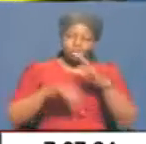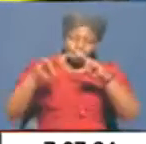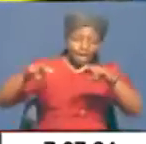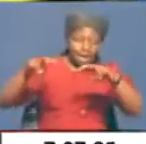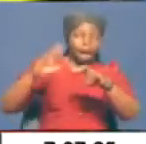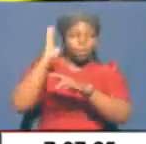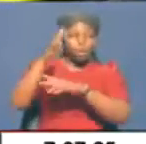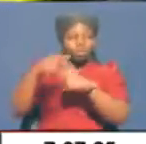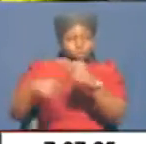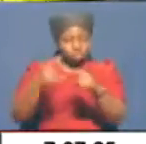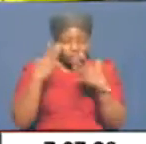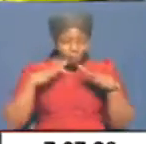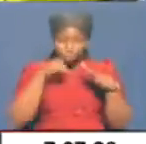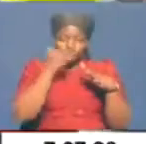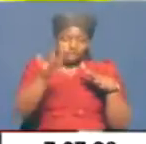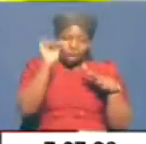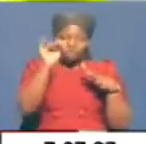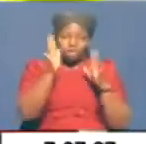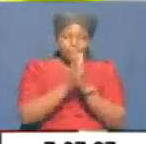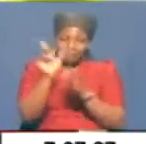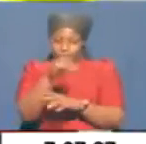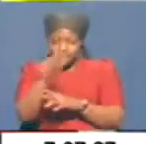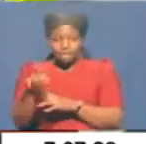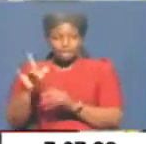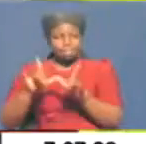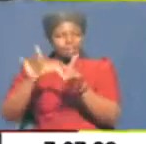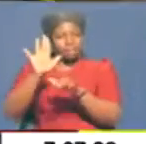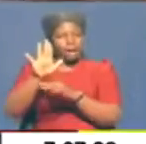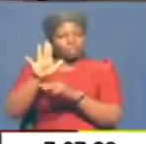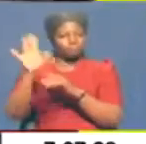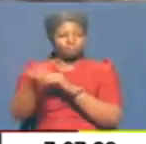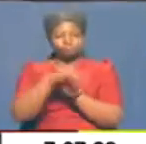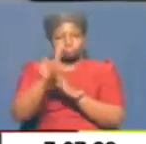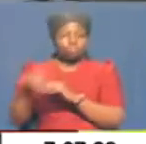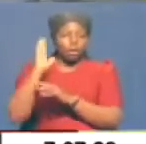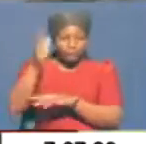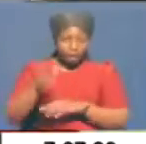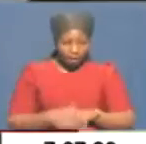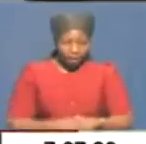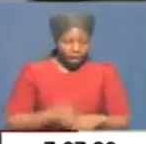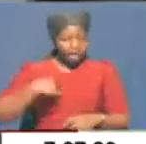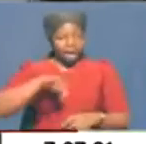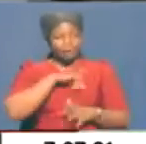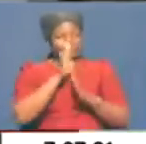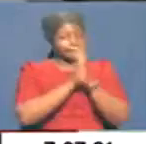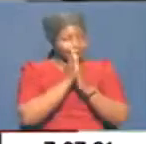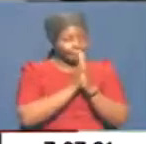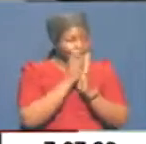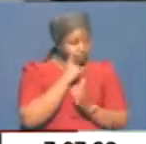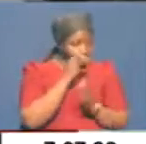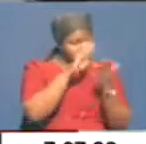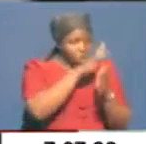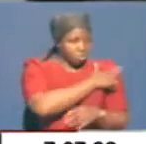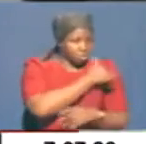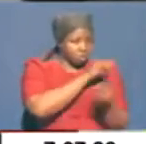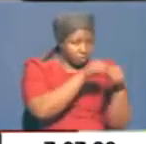watakaopatikana na hatia watapokonywa leseni zao. We are not interested to see more facilities because it costs. It will cost you your